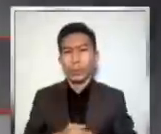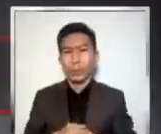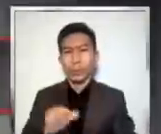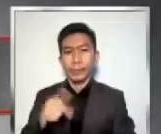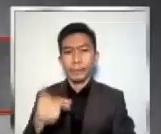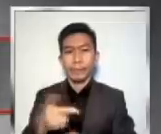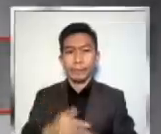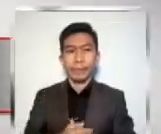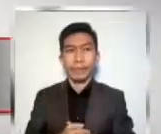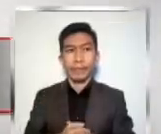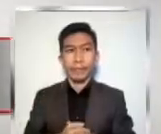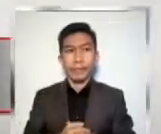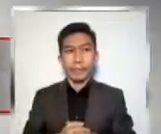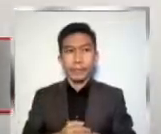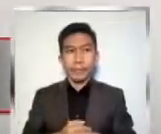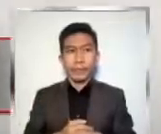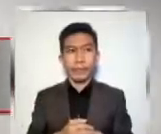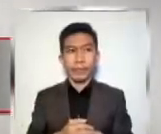Pa,